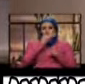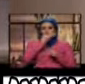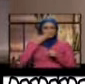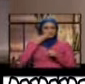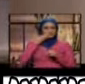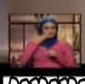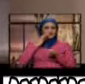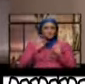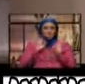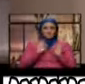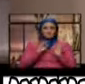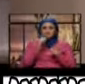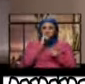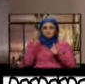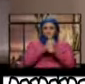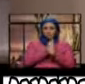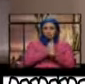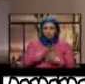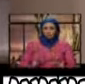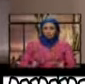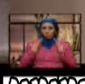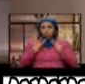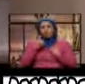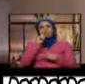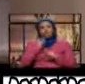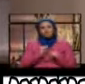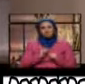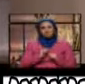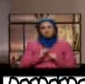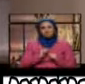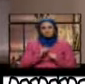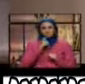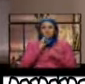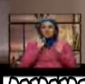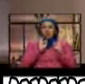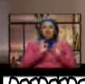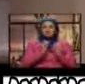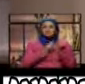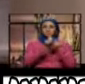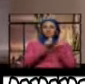يقول استنى بس لو ان الرسول مكاني كان يمسك الست دي يعمل فيها ايه؟